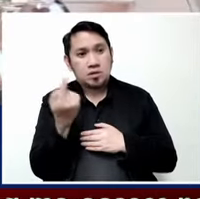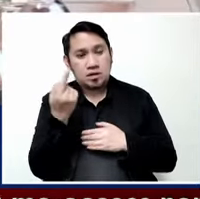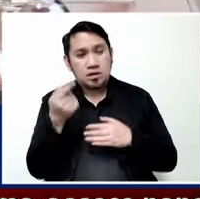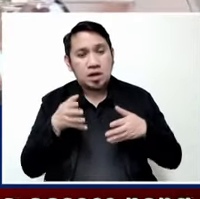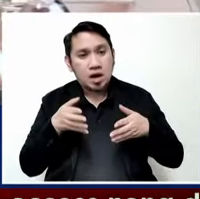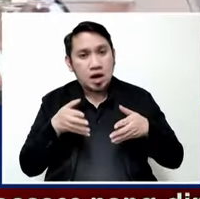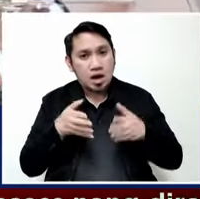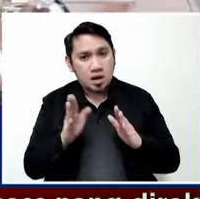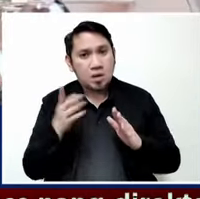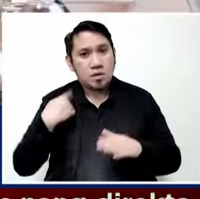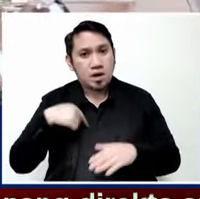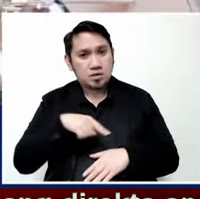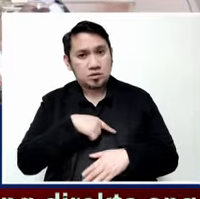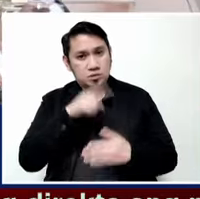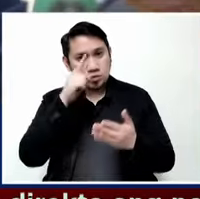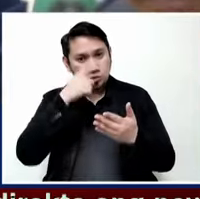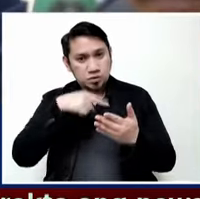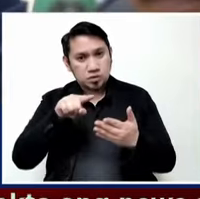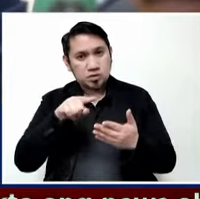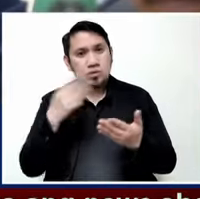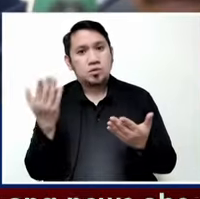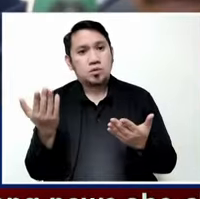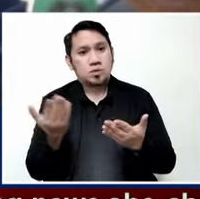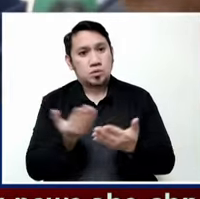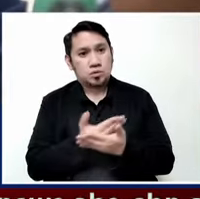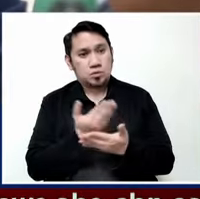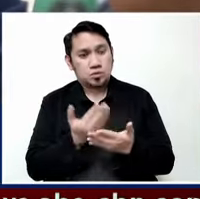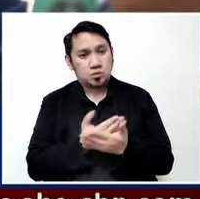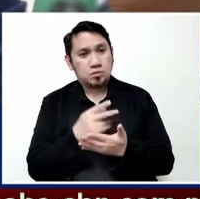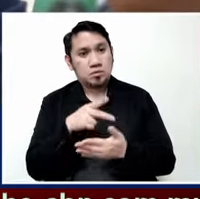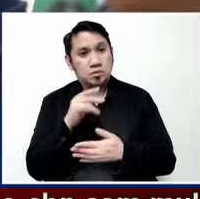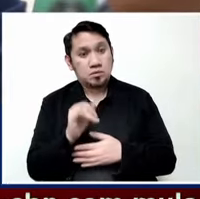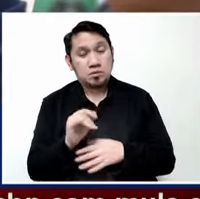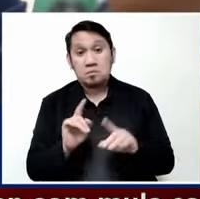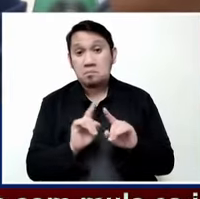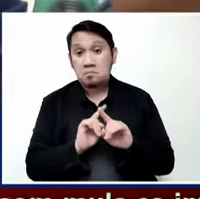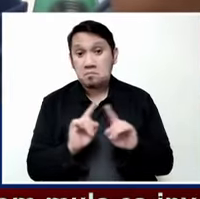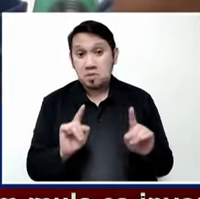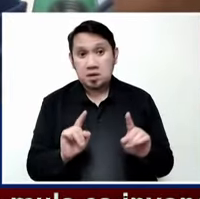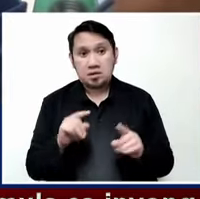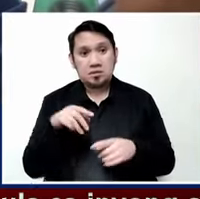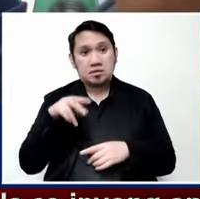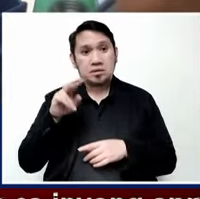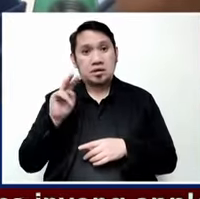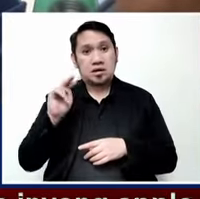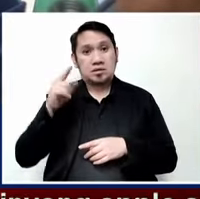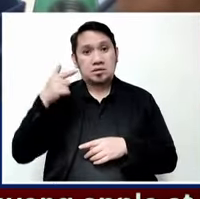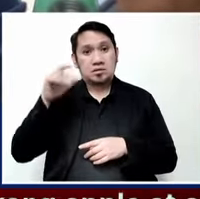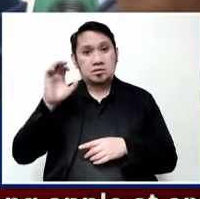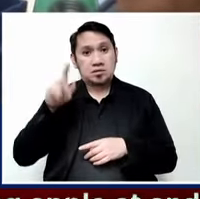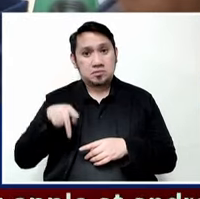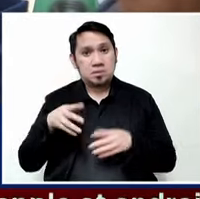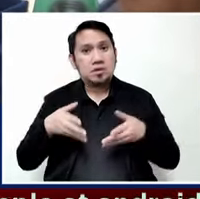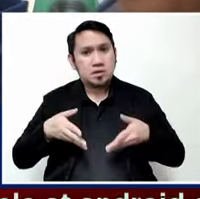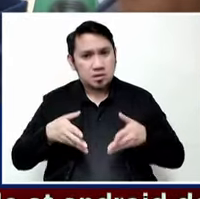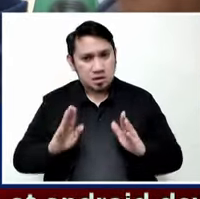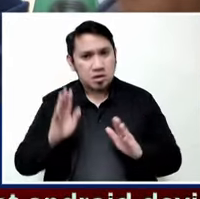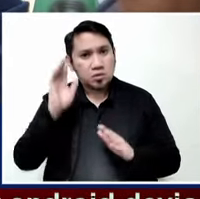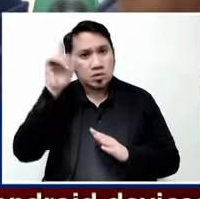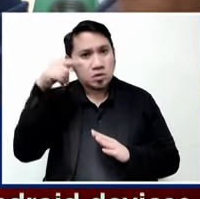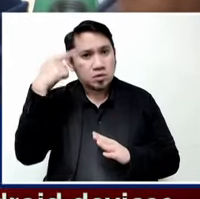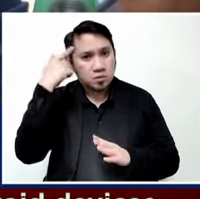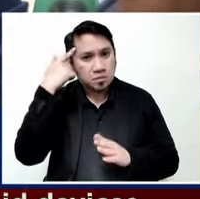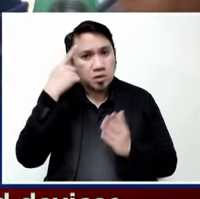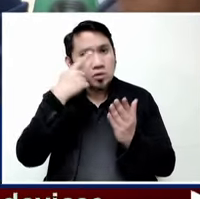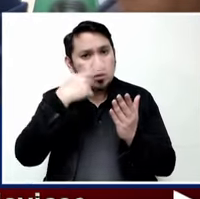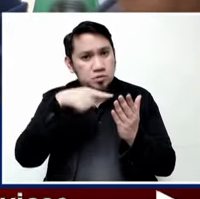the new projects. Pero sa lagdang taga-NGCP, pinapayagan nila ang gobyernong silipin ang